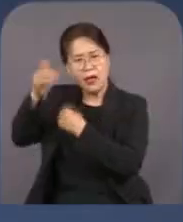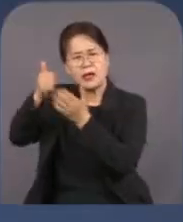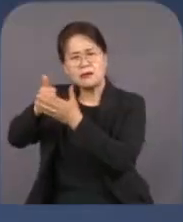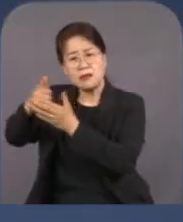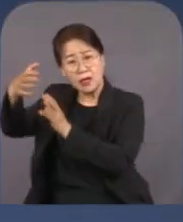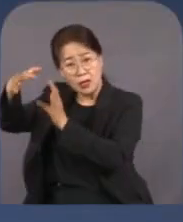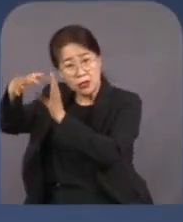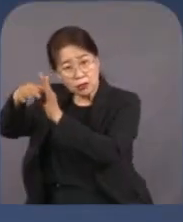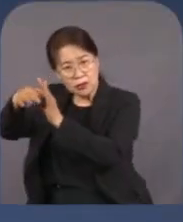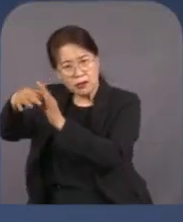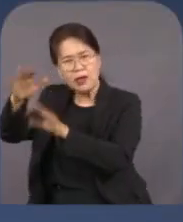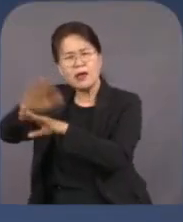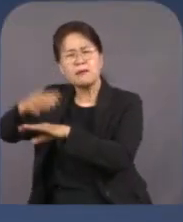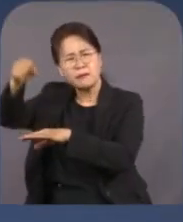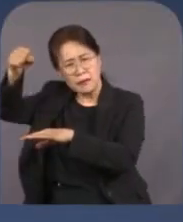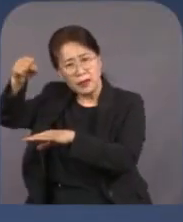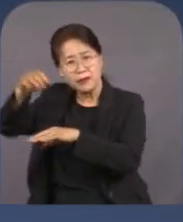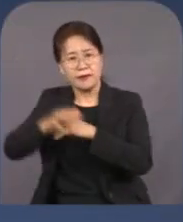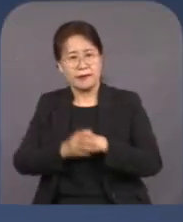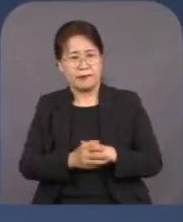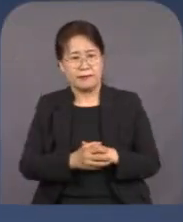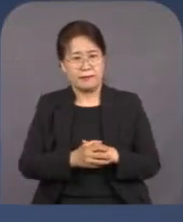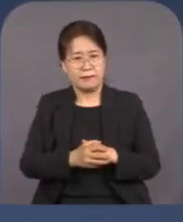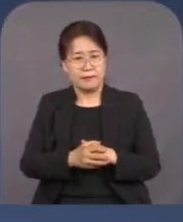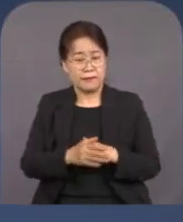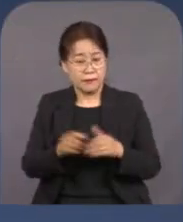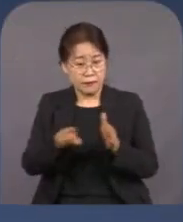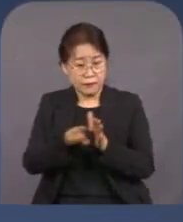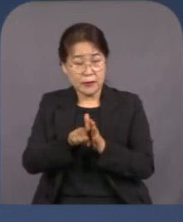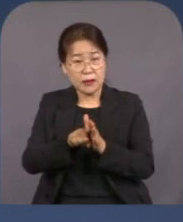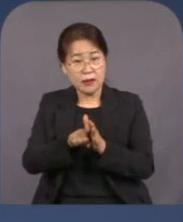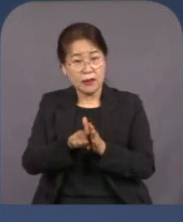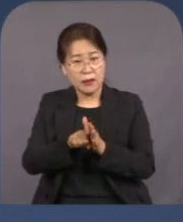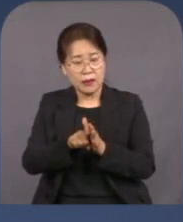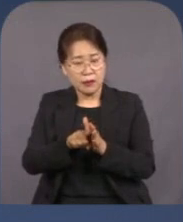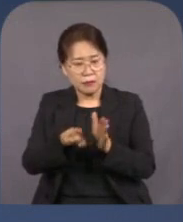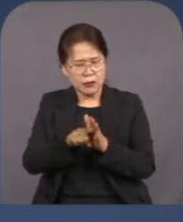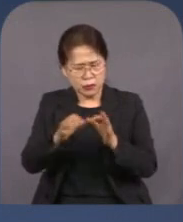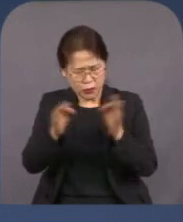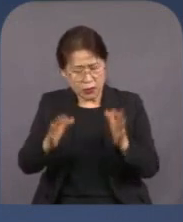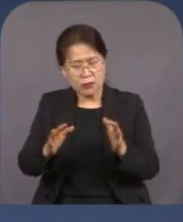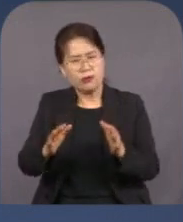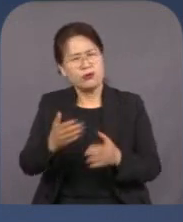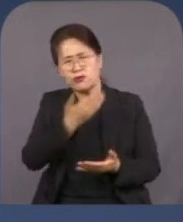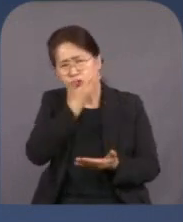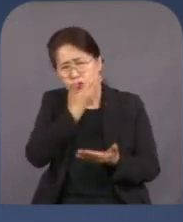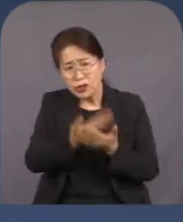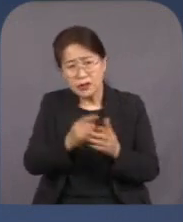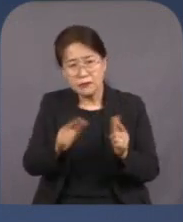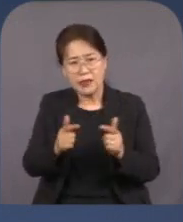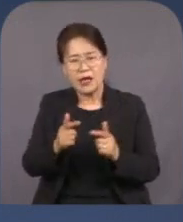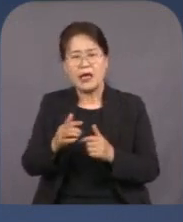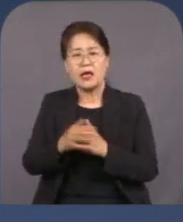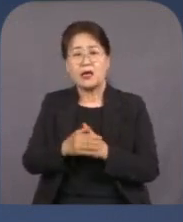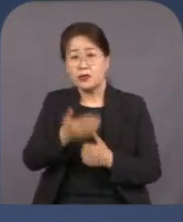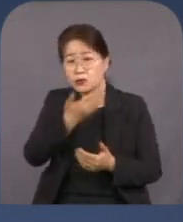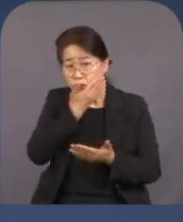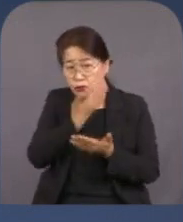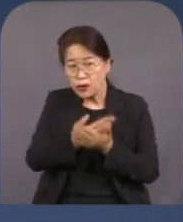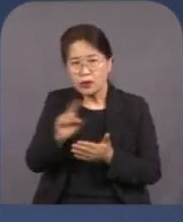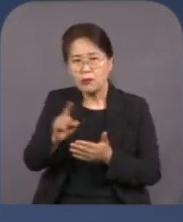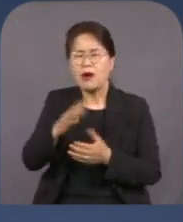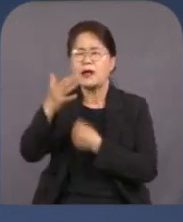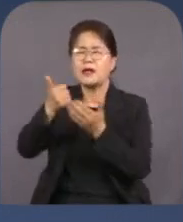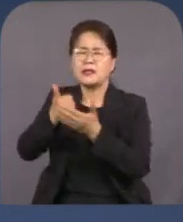뭐가 중요하냐면 신앙의 경력이 중요한게 아니에요 뭐가 중요하냐 하나님과의 친밀함이